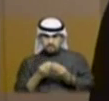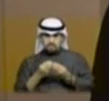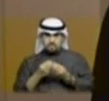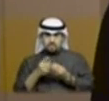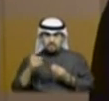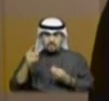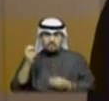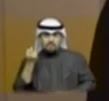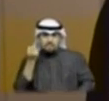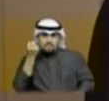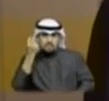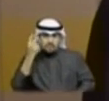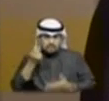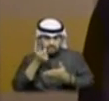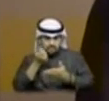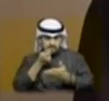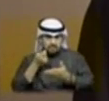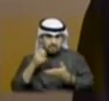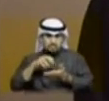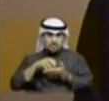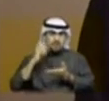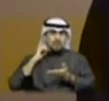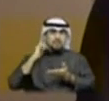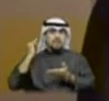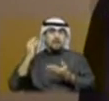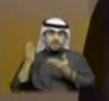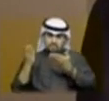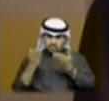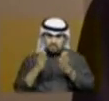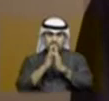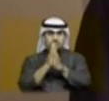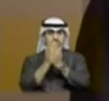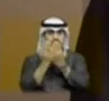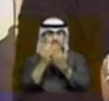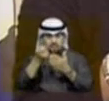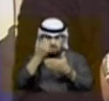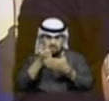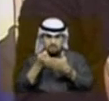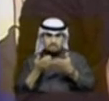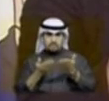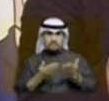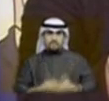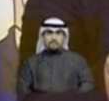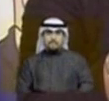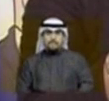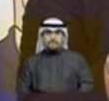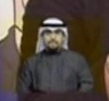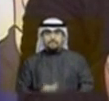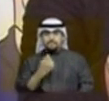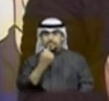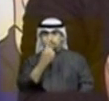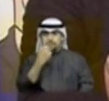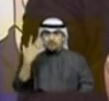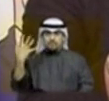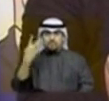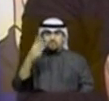لكبار المؤلفين في العالم العربي، ليس مصر فقط، فهي قلعة من قلاع الثقافة والتنوير. 125 عاما